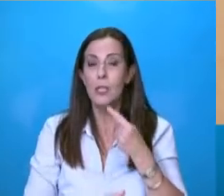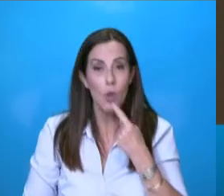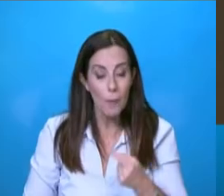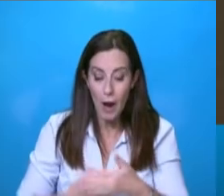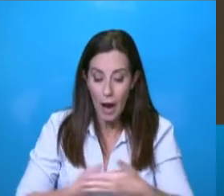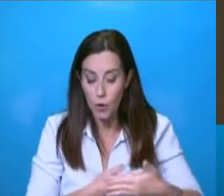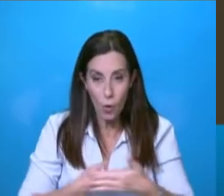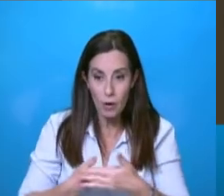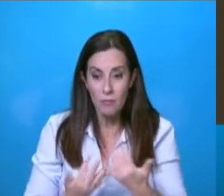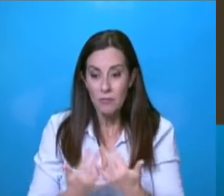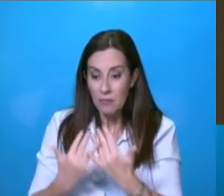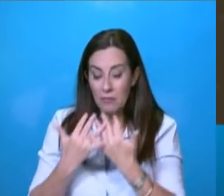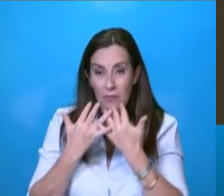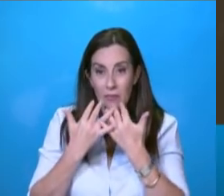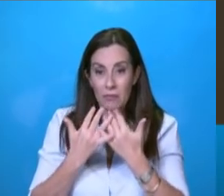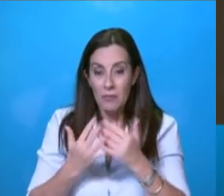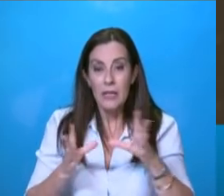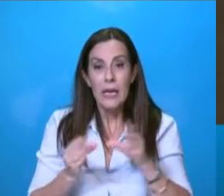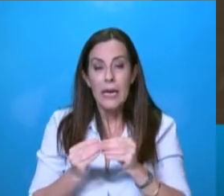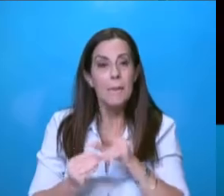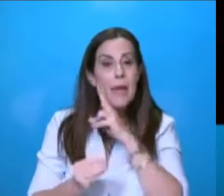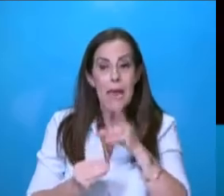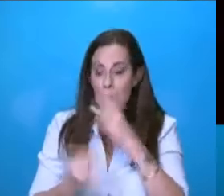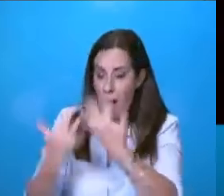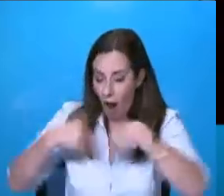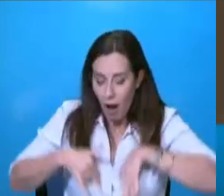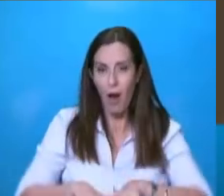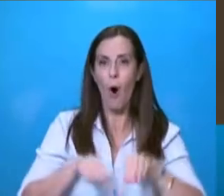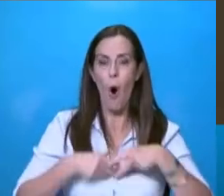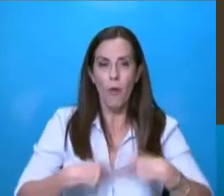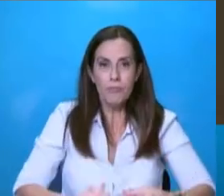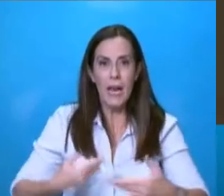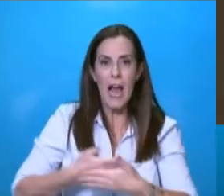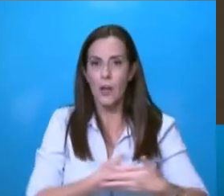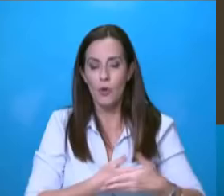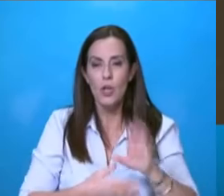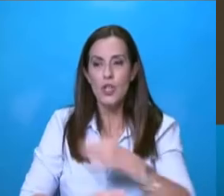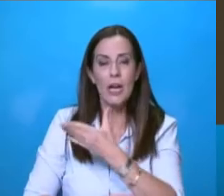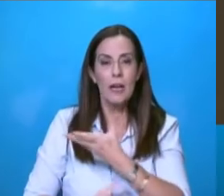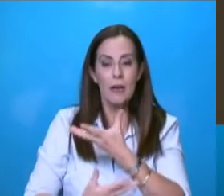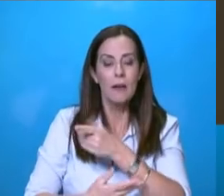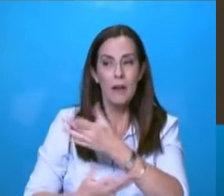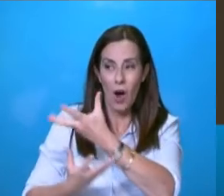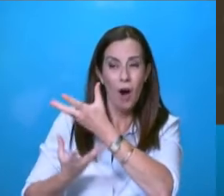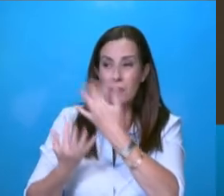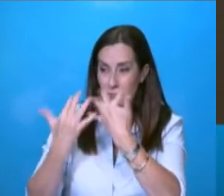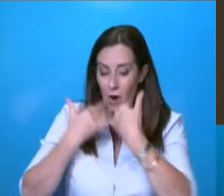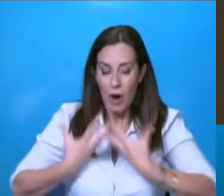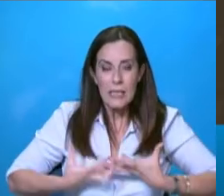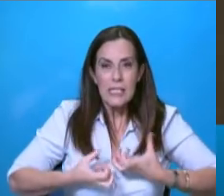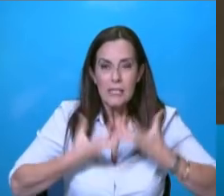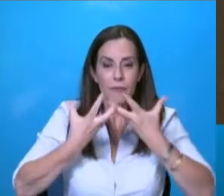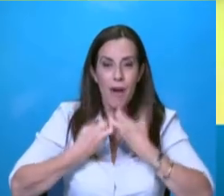שהעוברים נחשפים לעישון סביבתי באמצעות חשיפה של האימא לעישון. יש כאן ספיגה של ניקוטין דרך